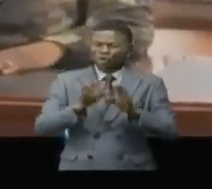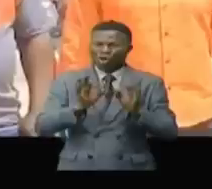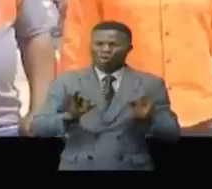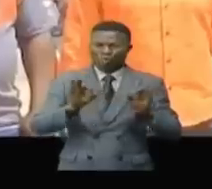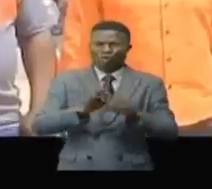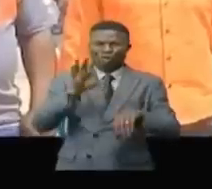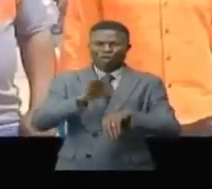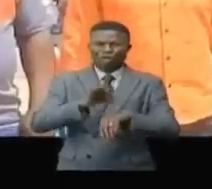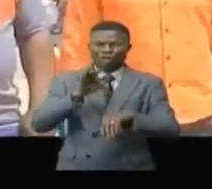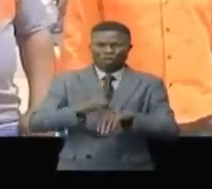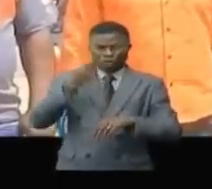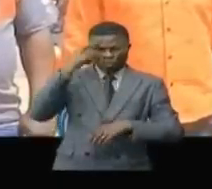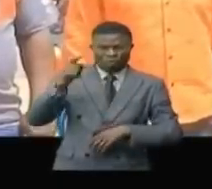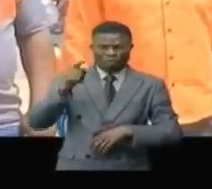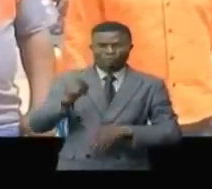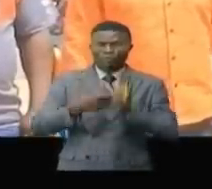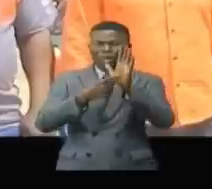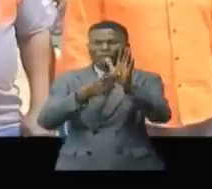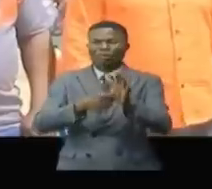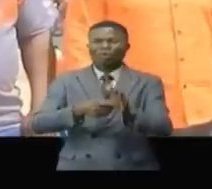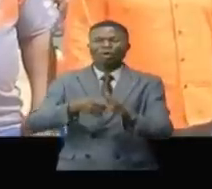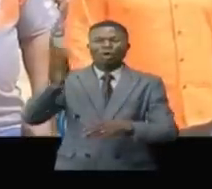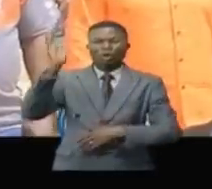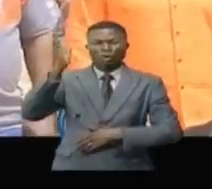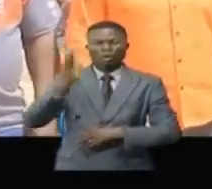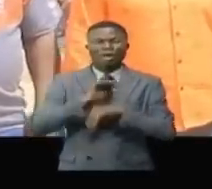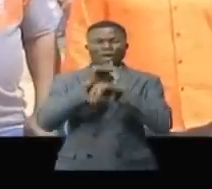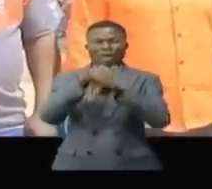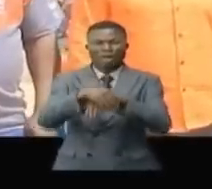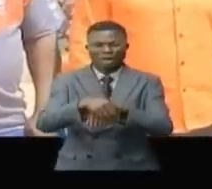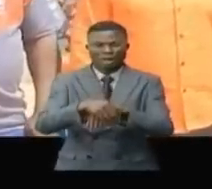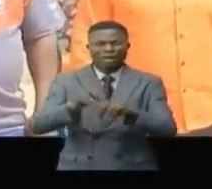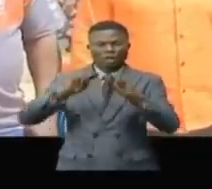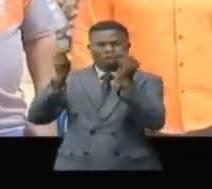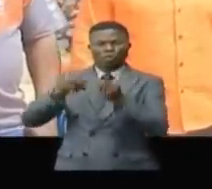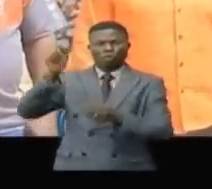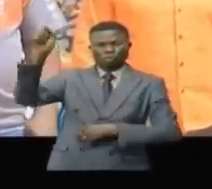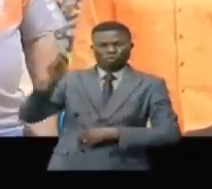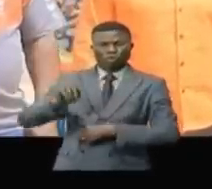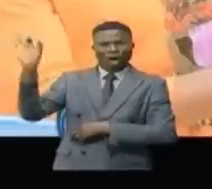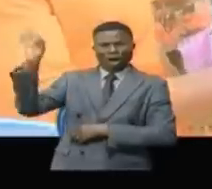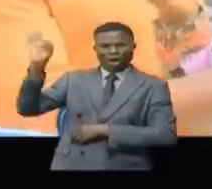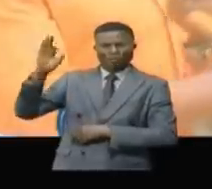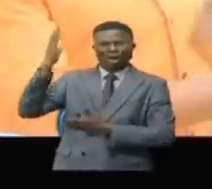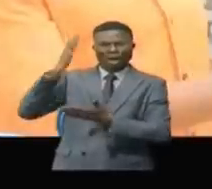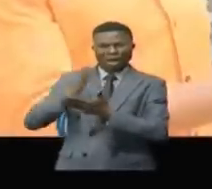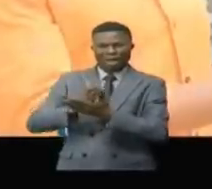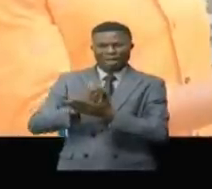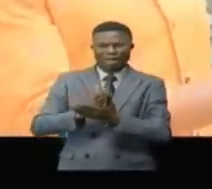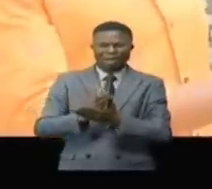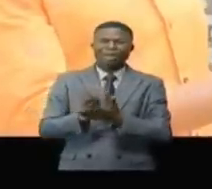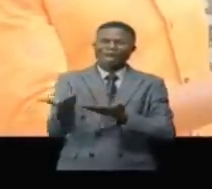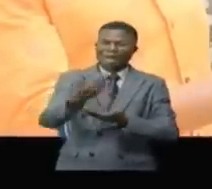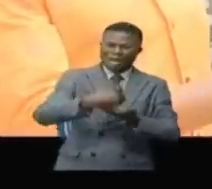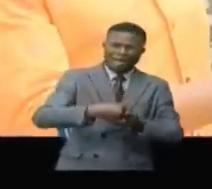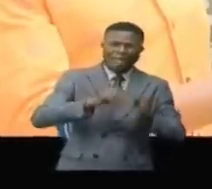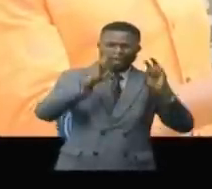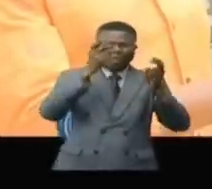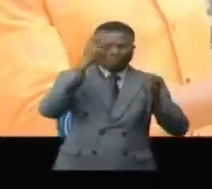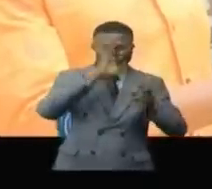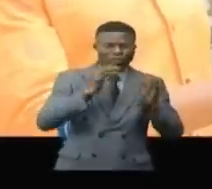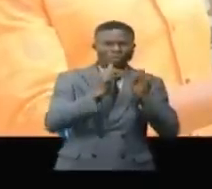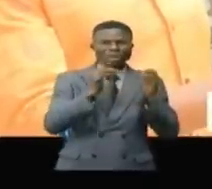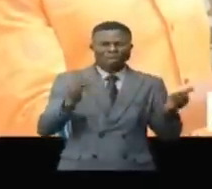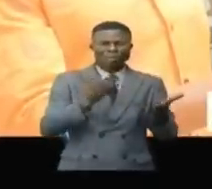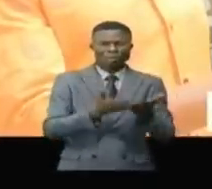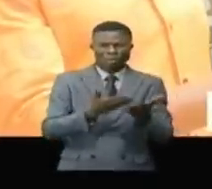pour Songambele Malili de réitérer l'engagement de son groupe armé à œuvrer pour la paix. Je ne veux